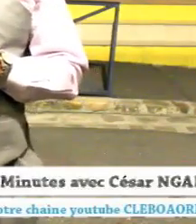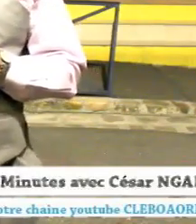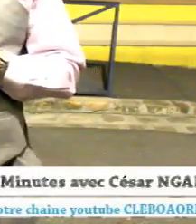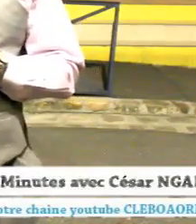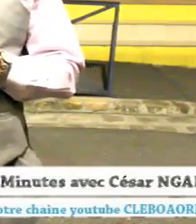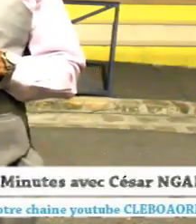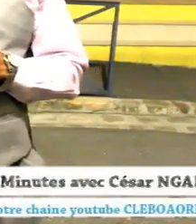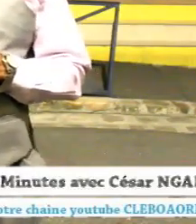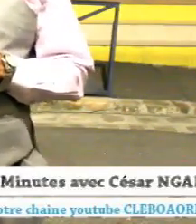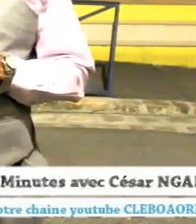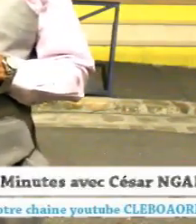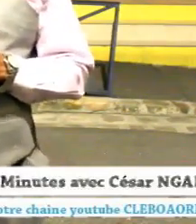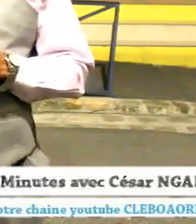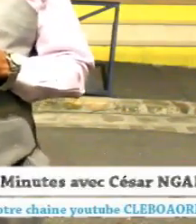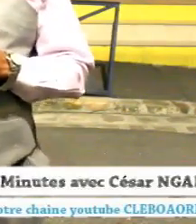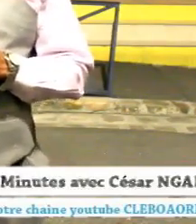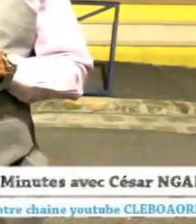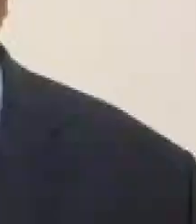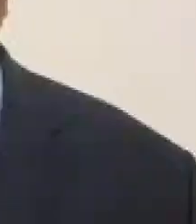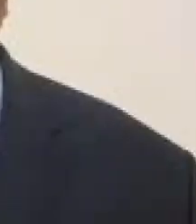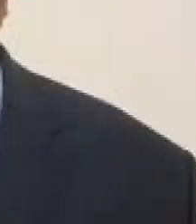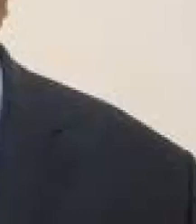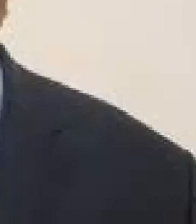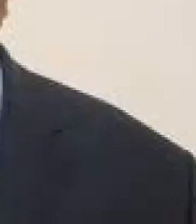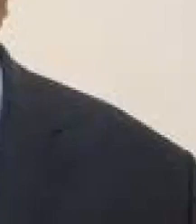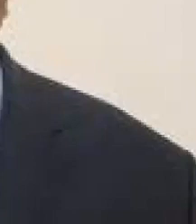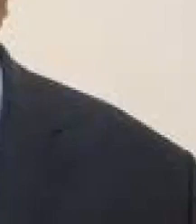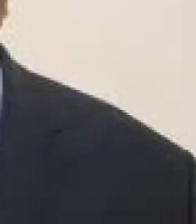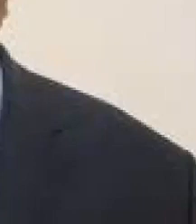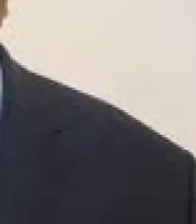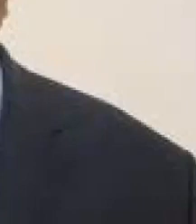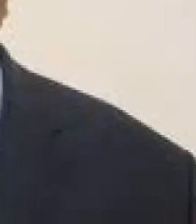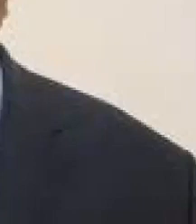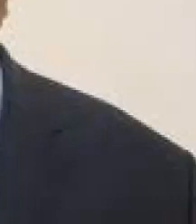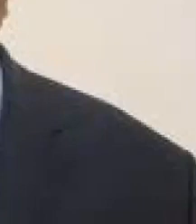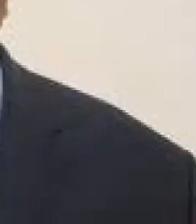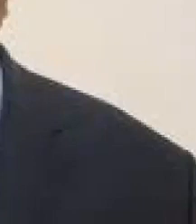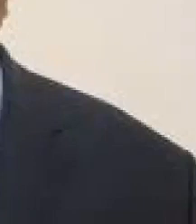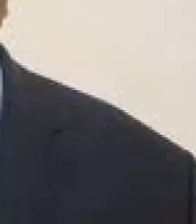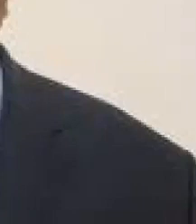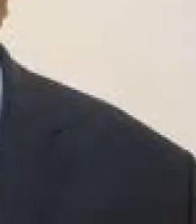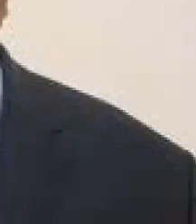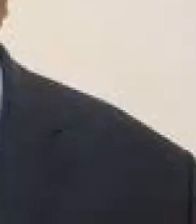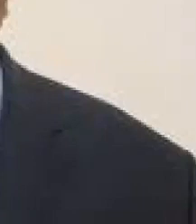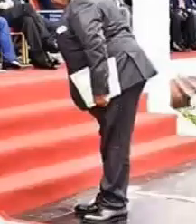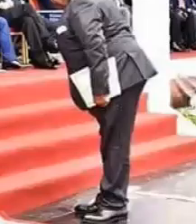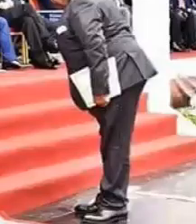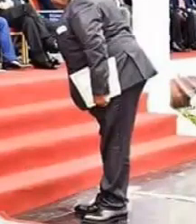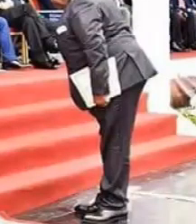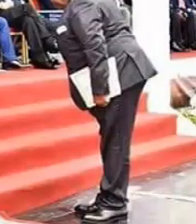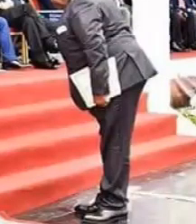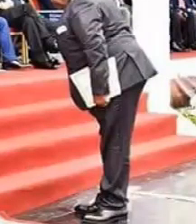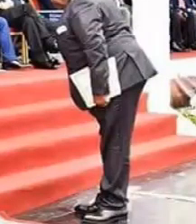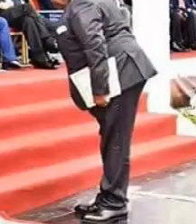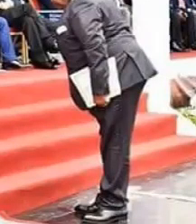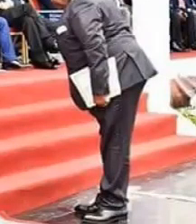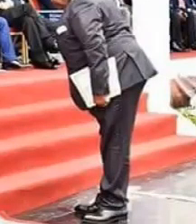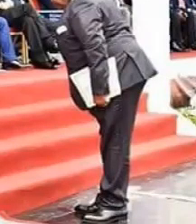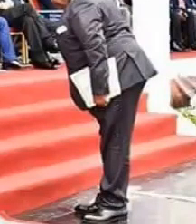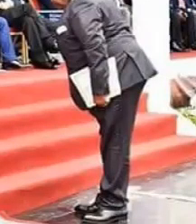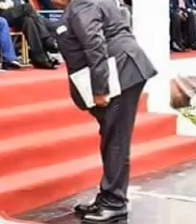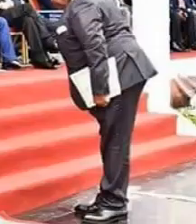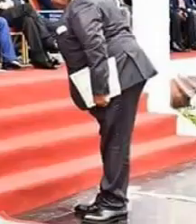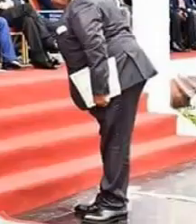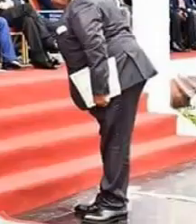oyo Félix Tshisekedi azala présent ba tulokola lisanga bonganga bango za nakati José Makila Bangoza Nakati. Oh, ce qui